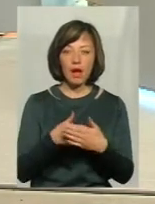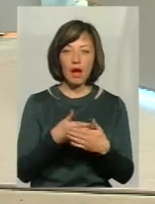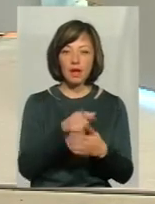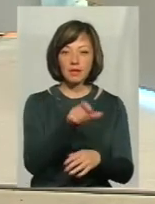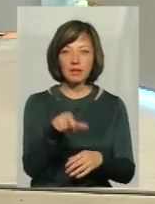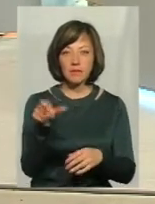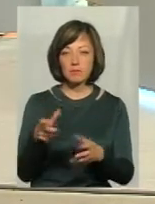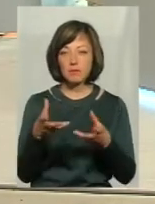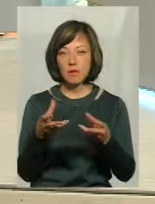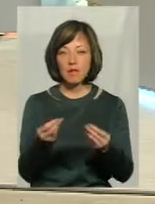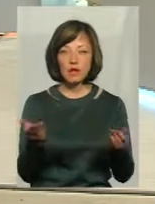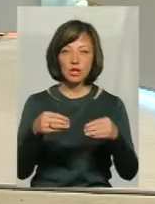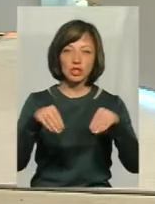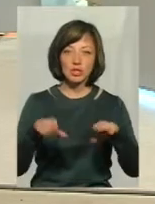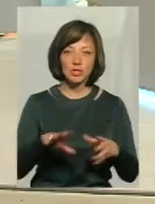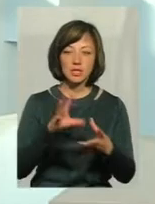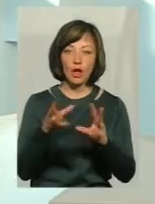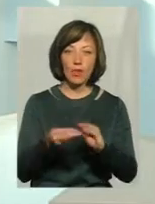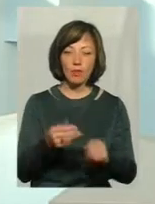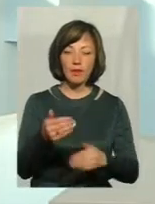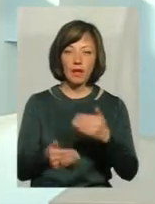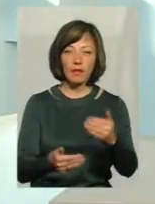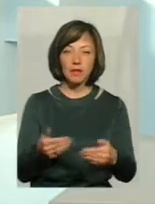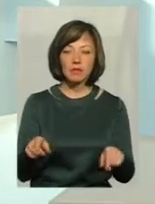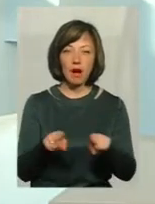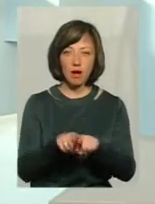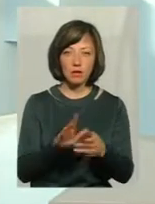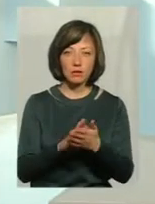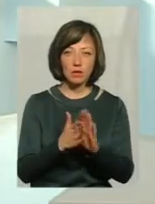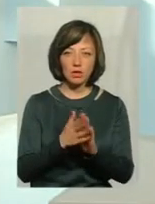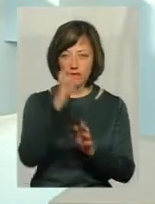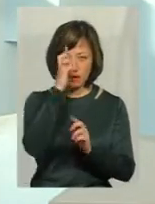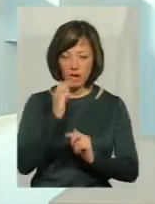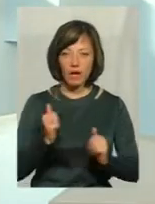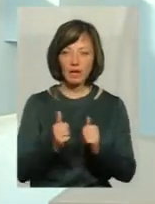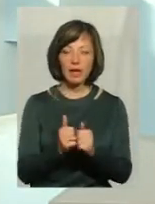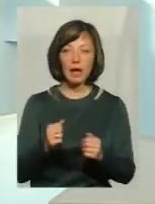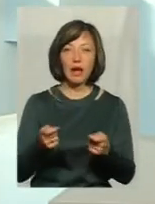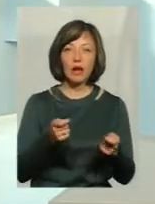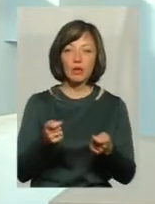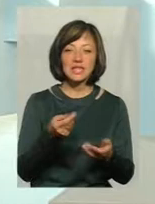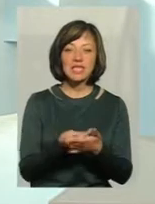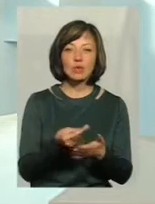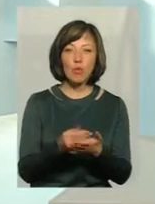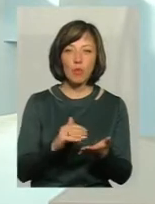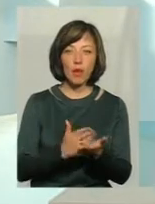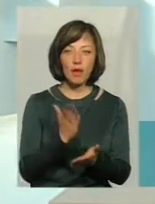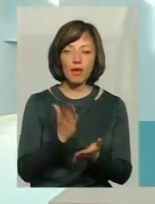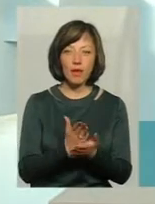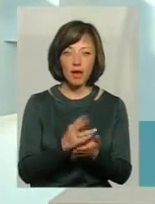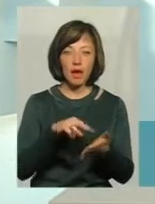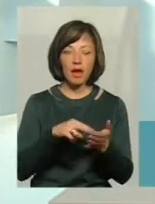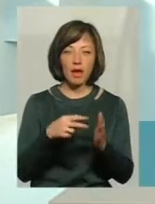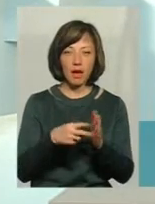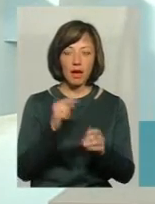точково впливають на якісь рішення, але загалом тенденція залишається така, що країни керуються ціновою політикою. Вони вбачають, що тут є економія,